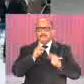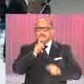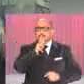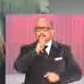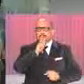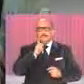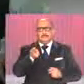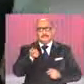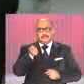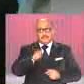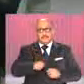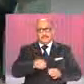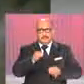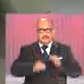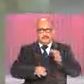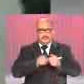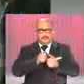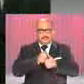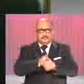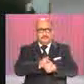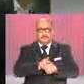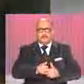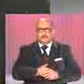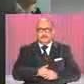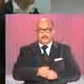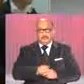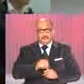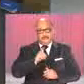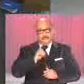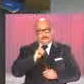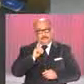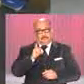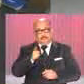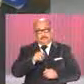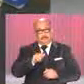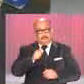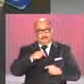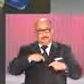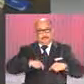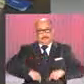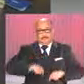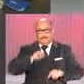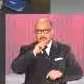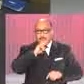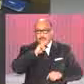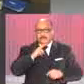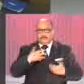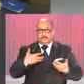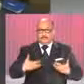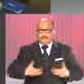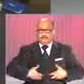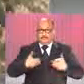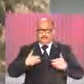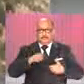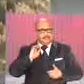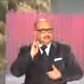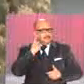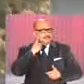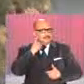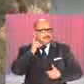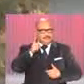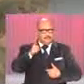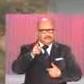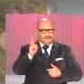القرار. إسرائيل من جهتها استهجنت هذه الخطوة الغير مسبوقة لما تنطوي عليه من ملاحقة قضائية